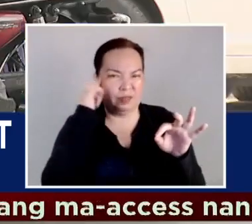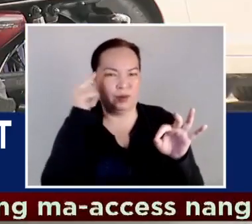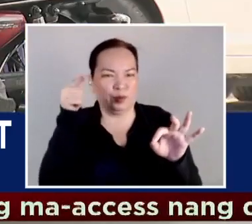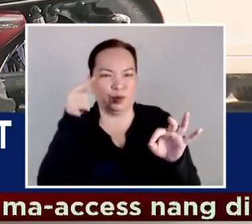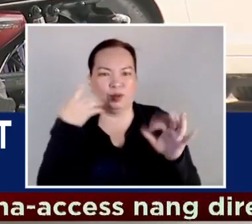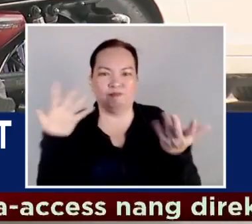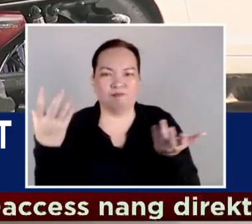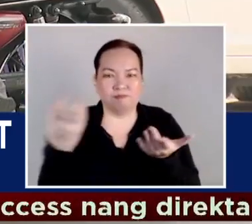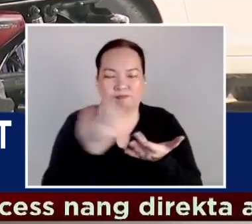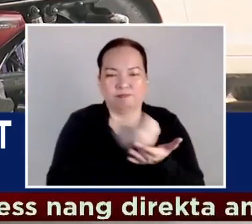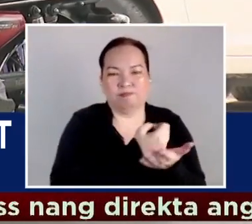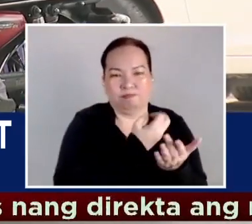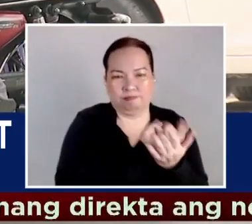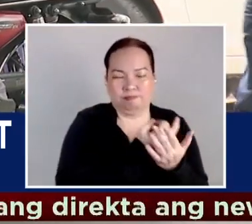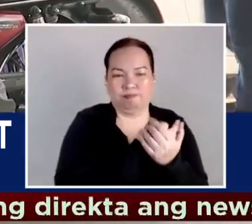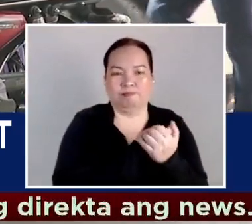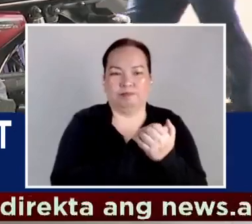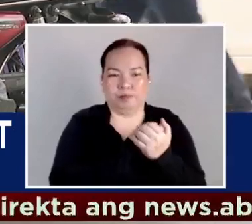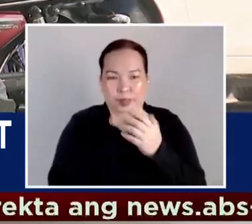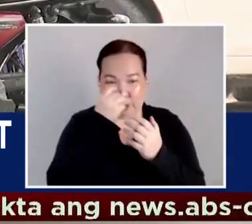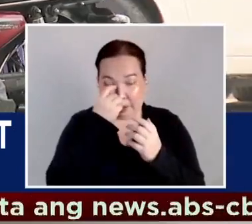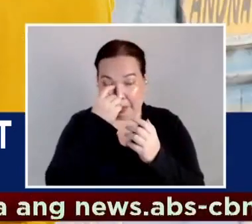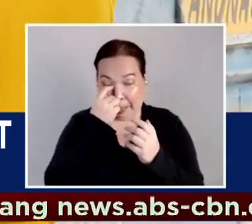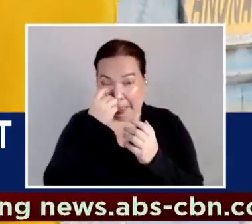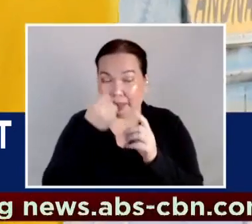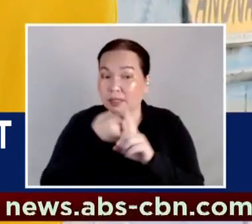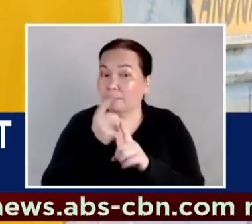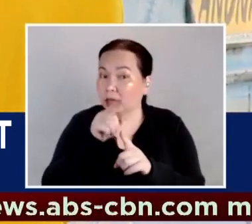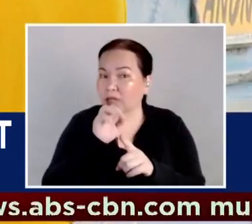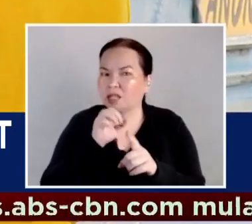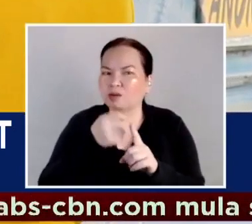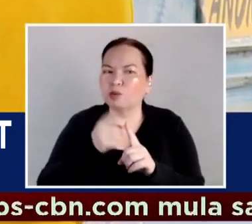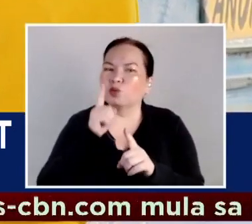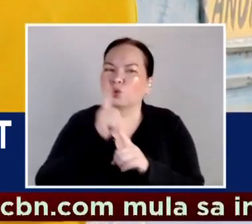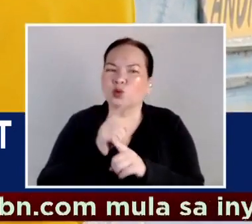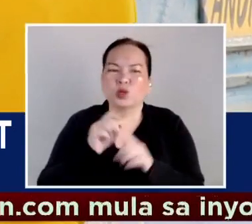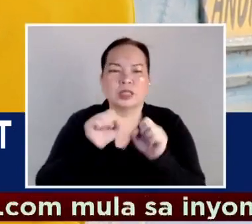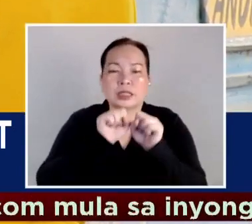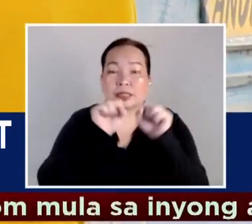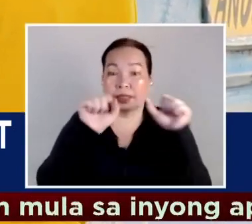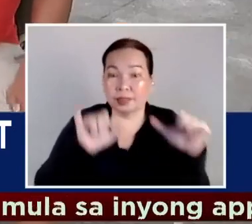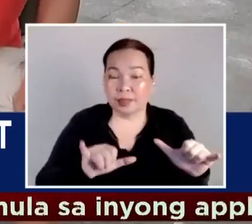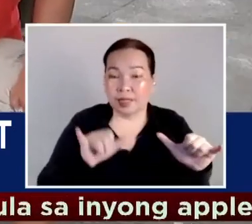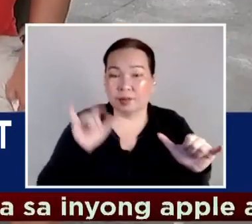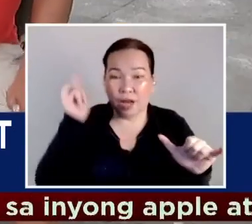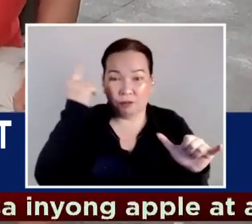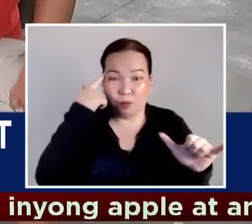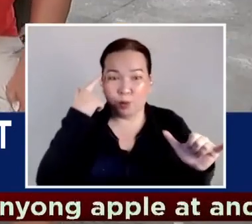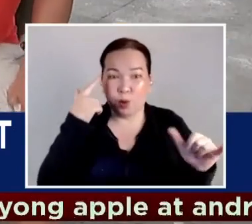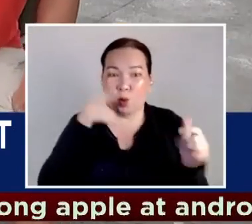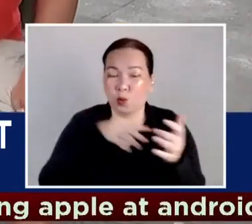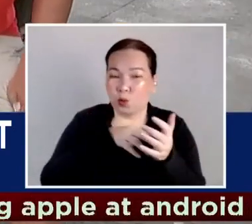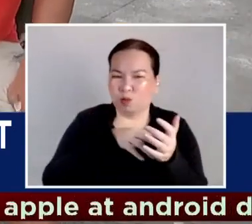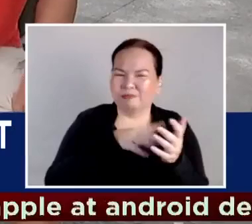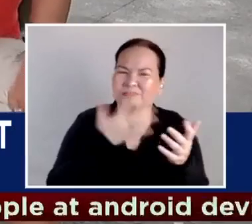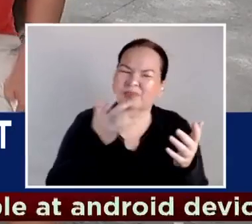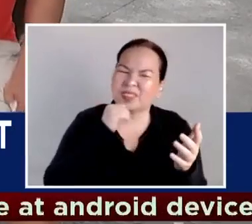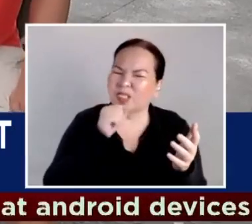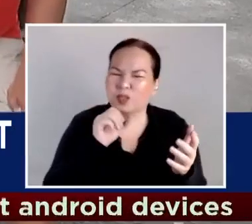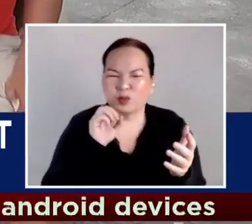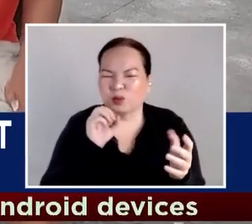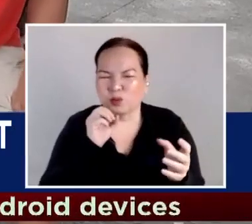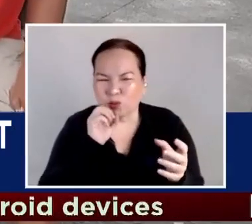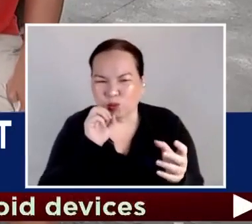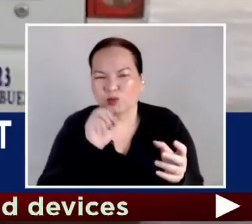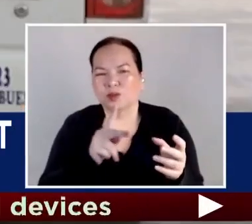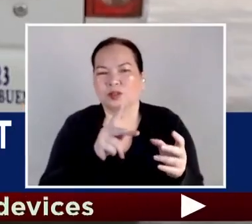revenues. Ayon kay Leyko, mahina kasi ang mekanismo ng gobyerno para maabot ang lahat ng sektor na